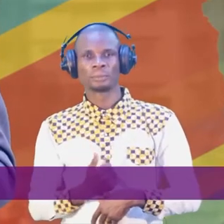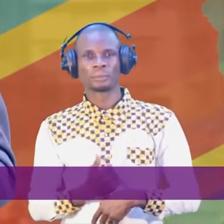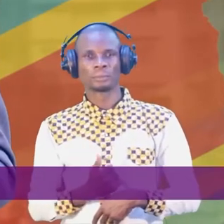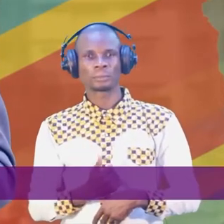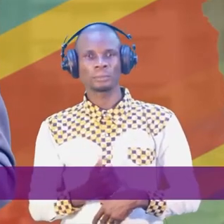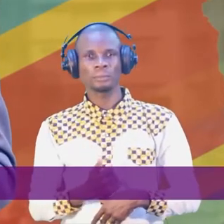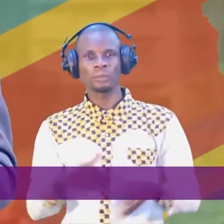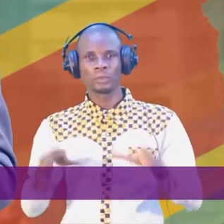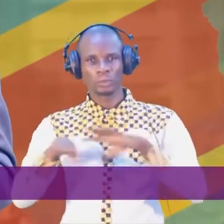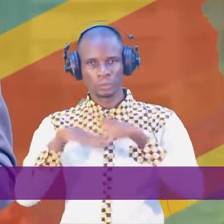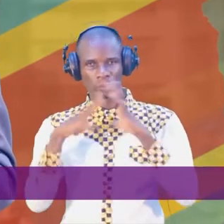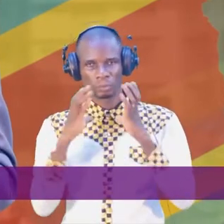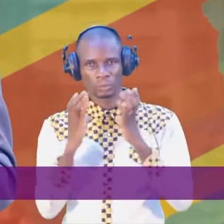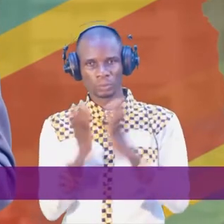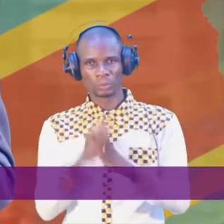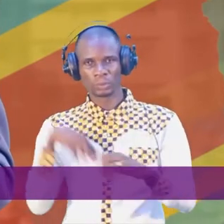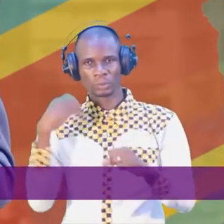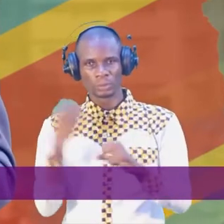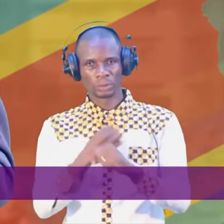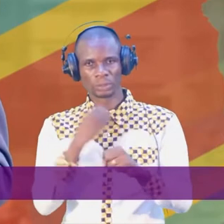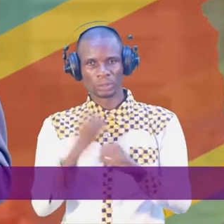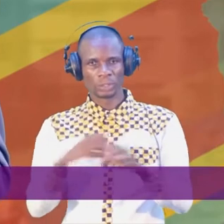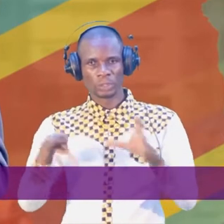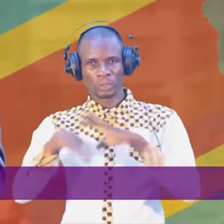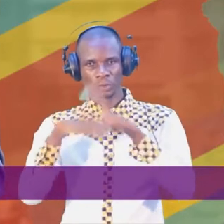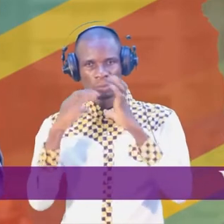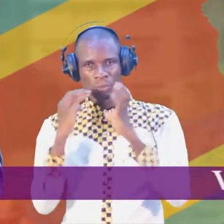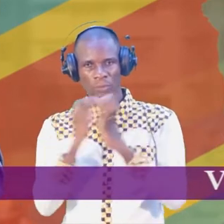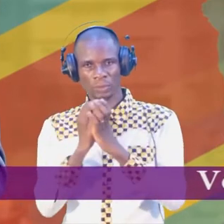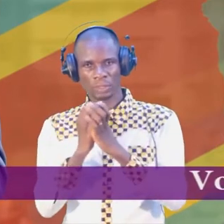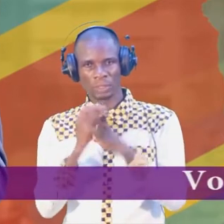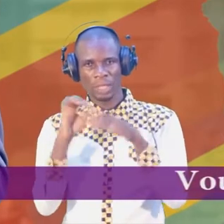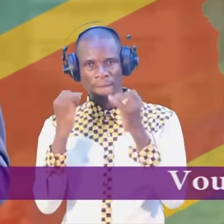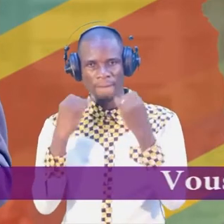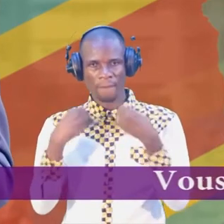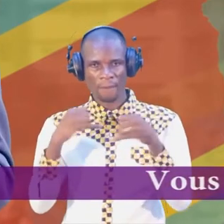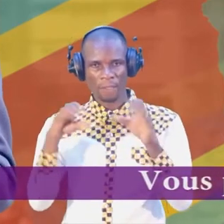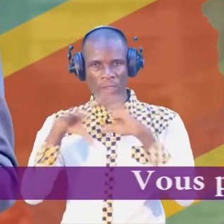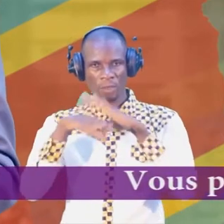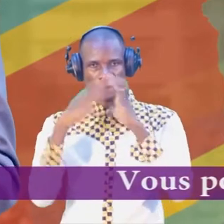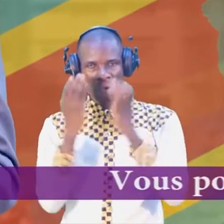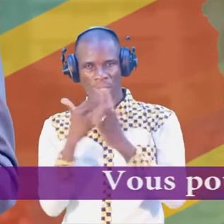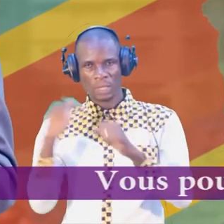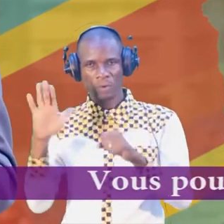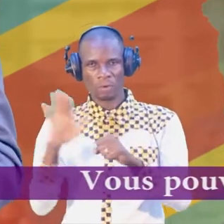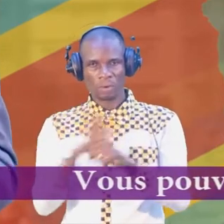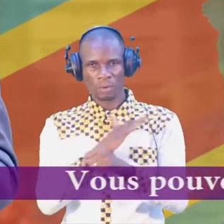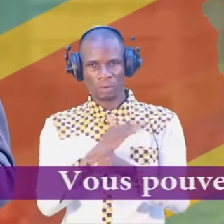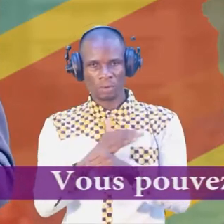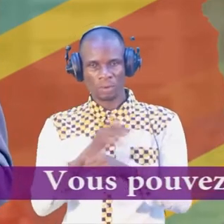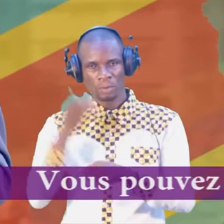kwamba Mungu alikamilisha yote na alipanga kila kitu na akatimiza kila kitu ili